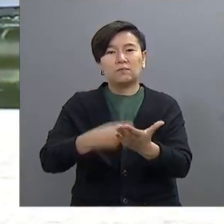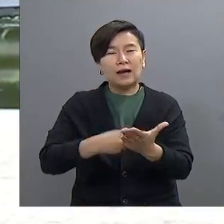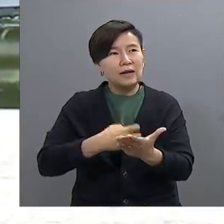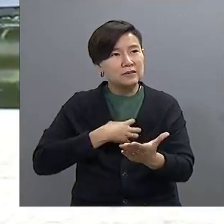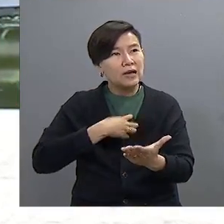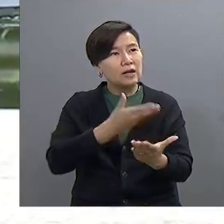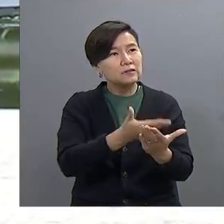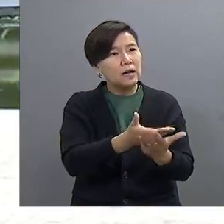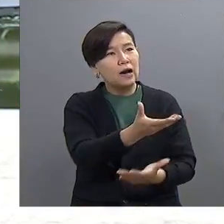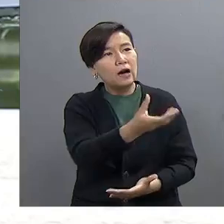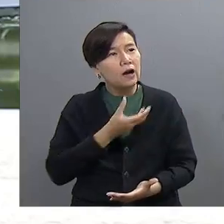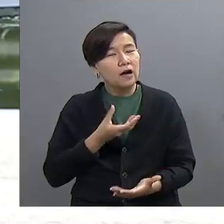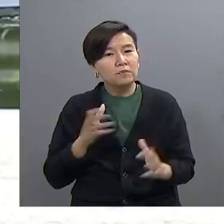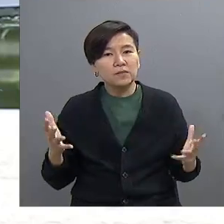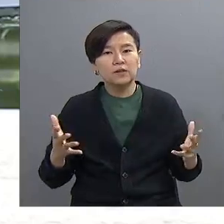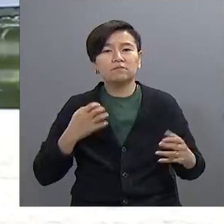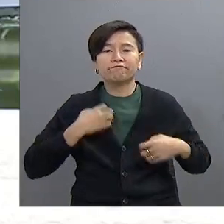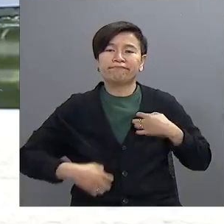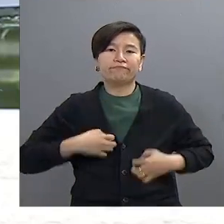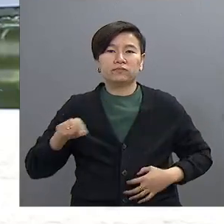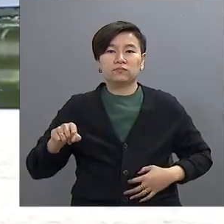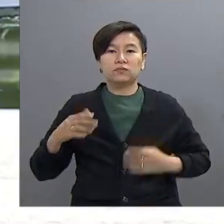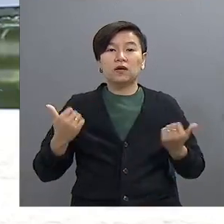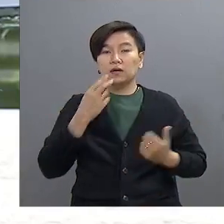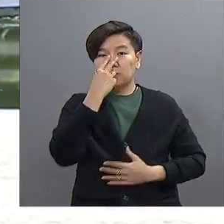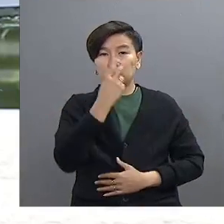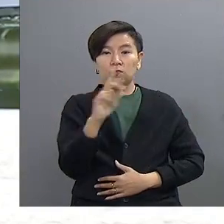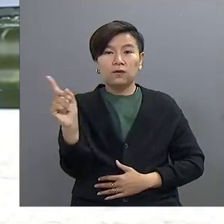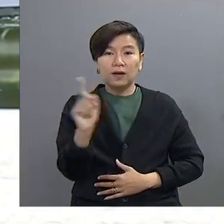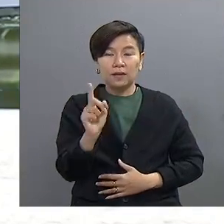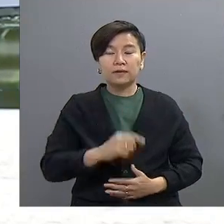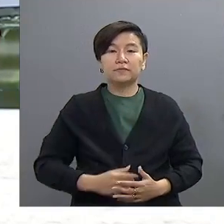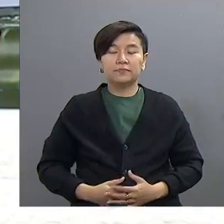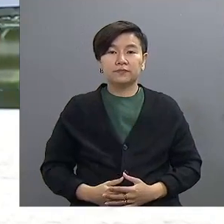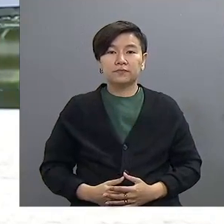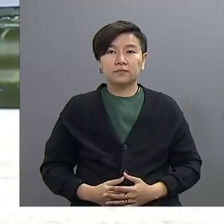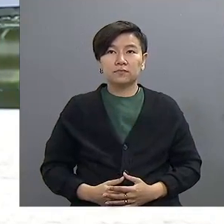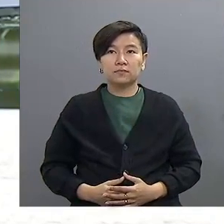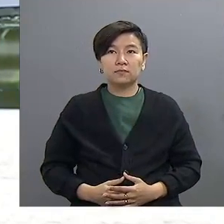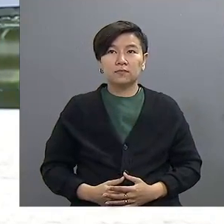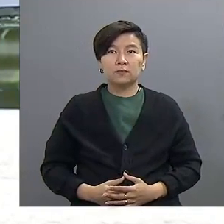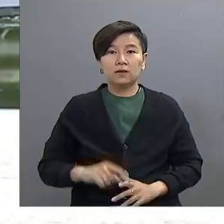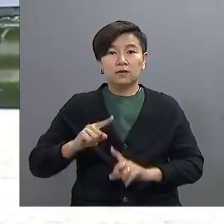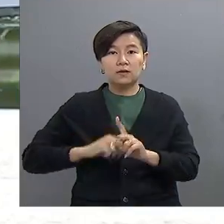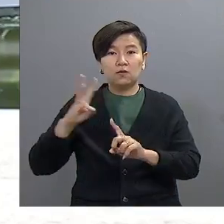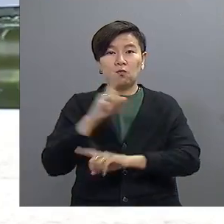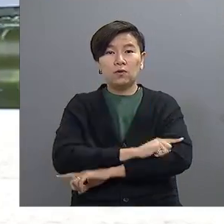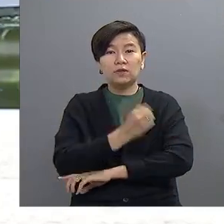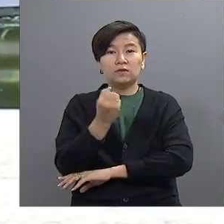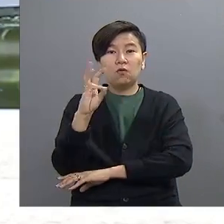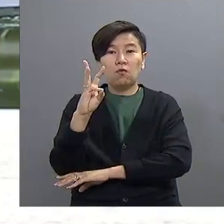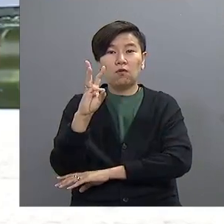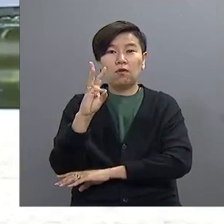เอาละค่ะป้ายต่อไปคุณผู้ชมคะมาร้องกันต่อวันนี้16 มิถุนายนหวยออกนะคะแ